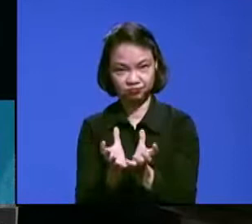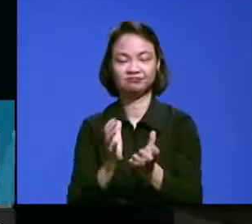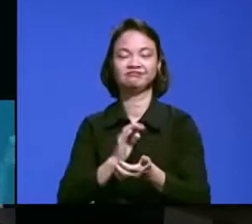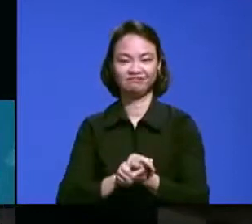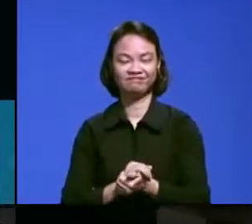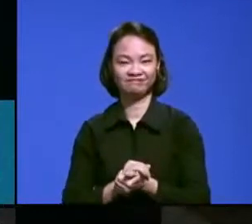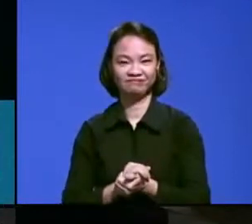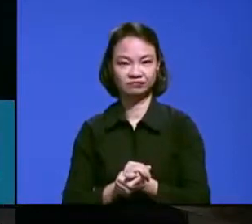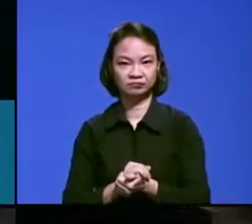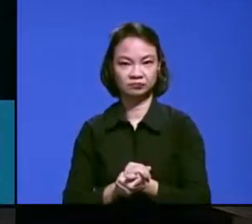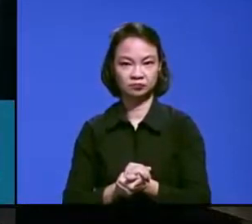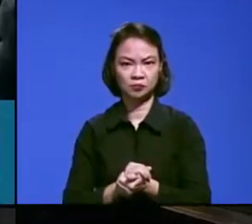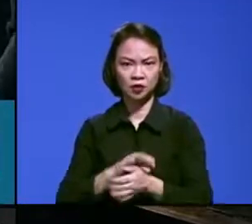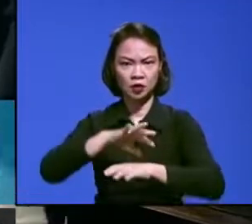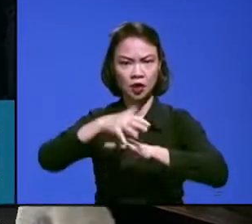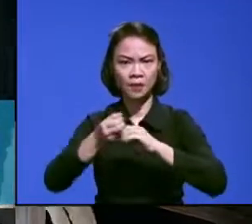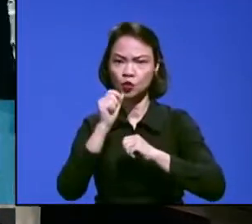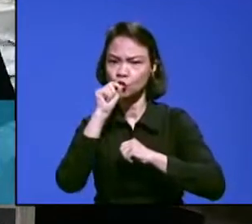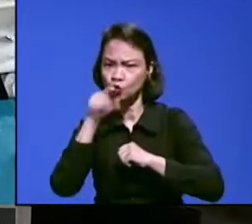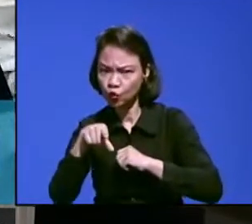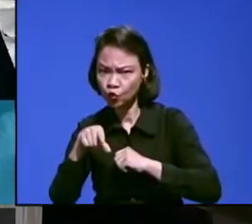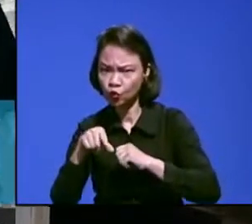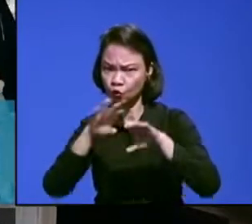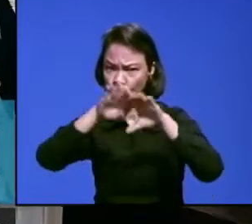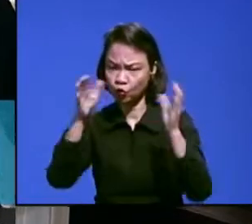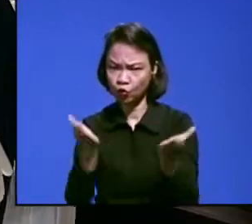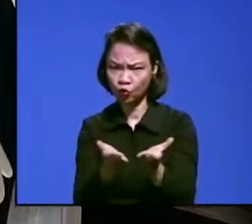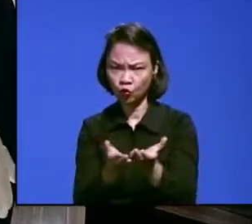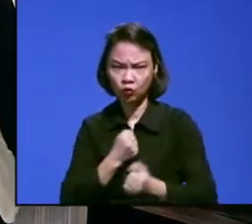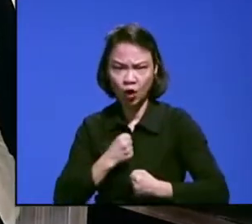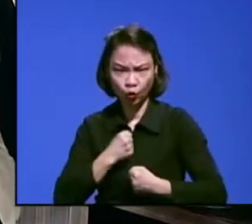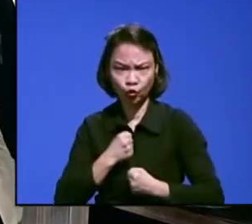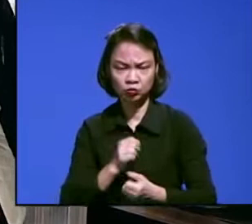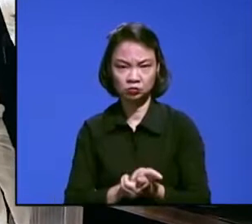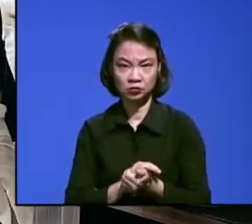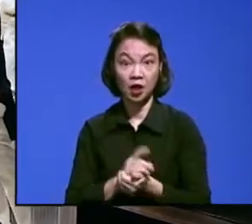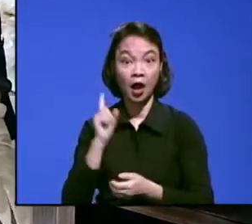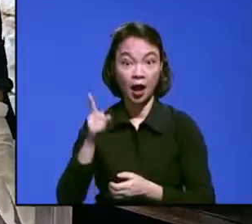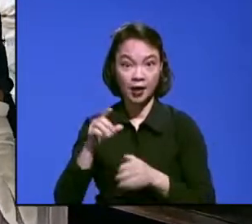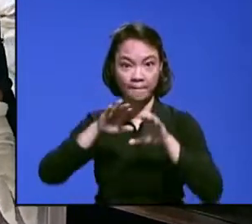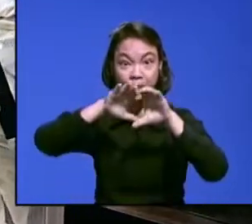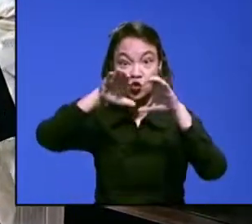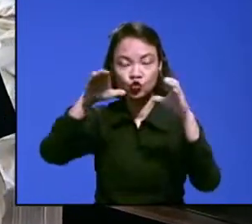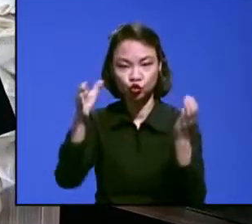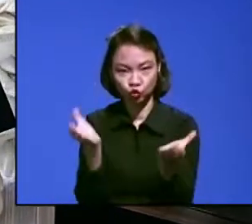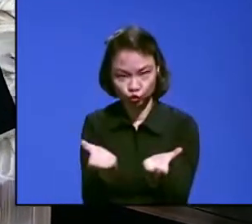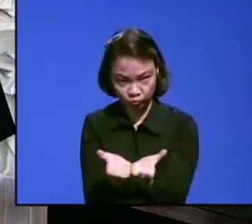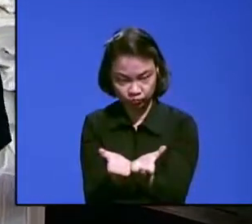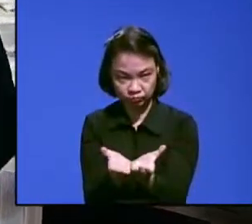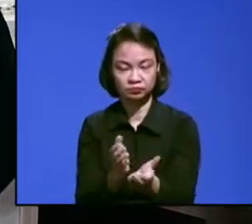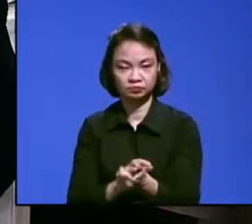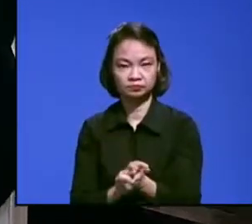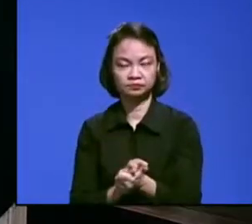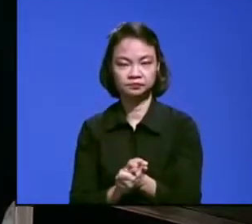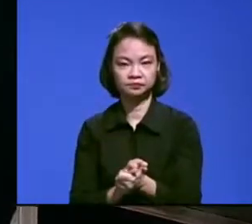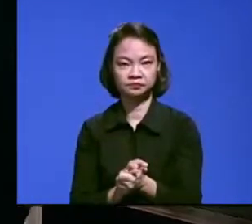Ini kan bisa nempel droplet nggak sih ke bantal? Karena kan ngeri juga sebetulnya. Jadi kita ada covering lagi ya. Ini kita ada pillow protector namanya.